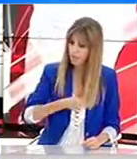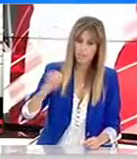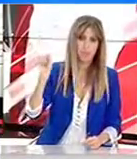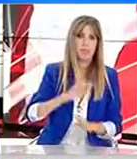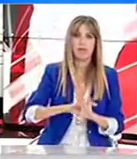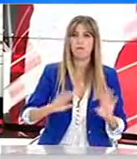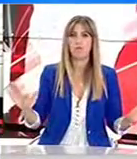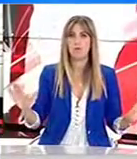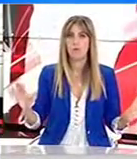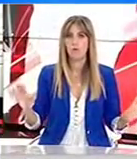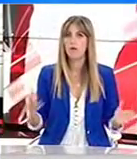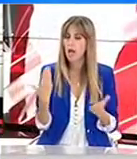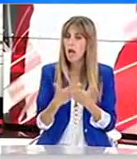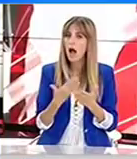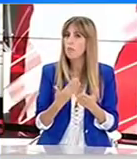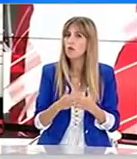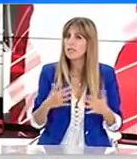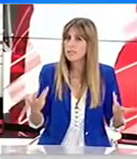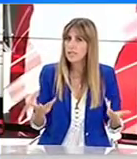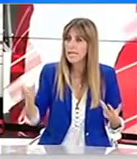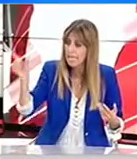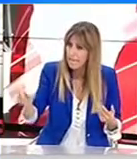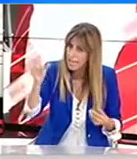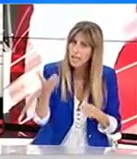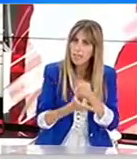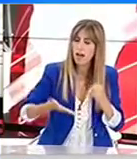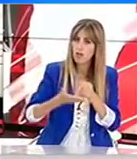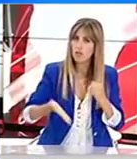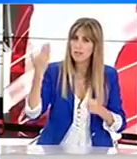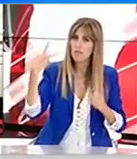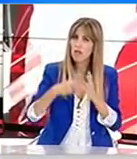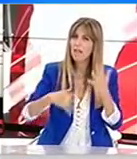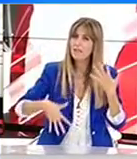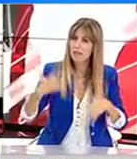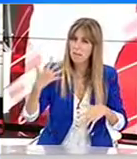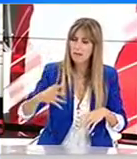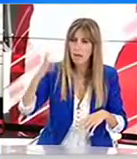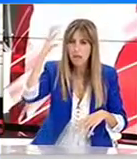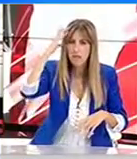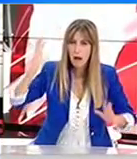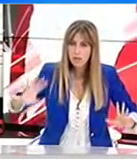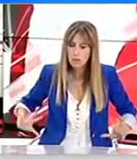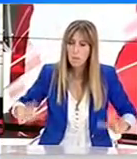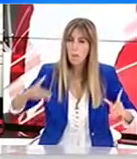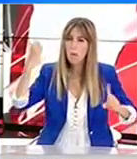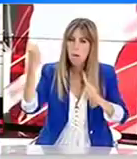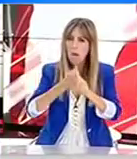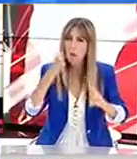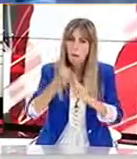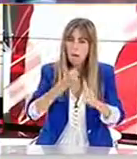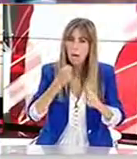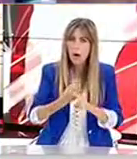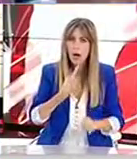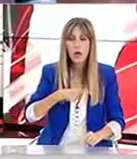Θυμάστε τις αγροτικές κινητοποίησεις το 2015 το χειμώνα, 16, και δείτε τι έγινε και πέρυσι.